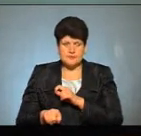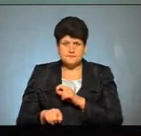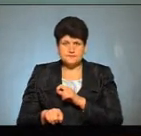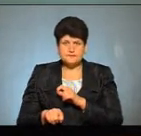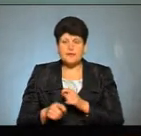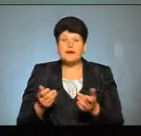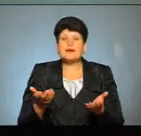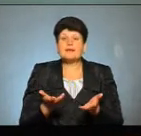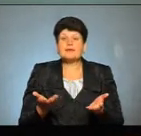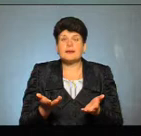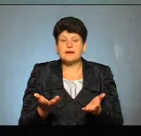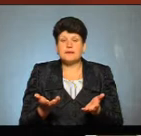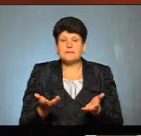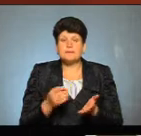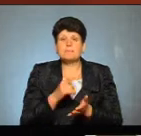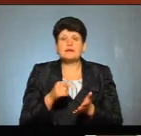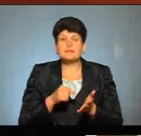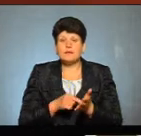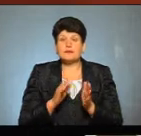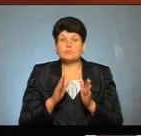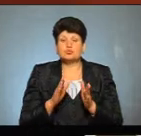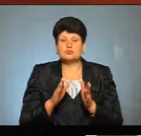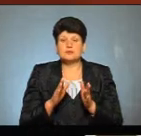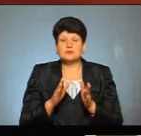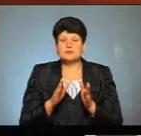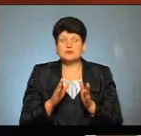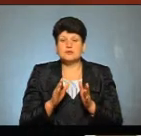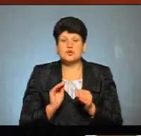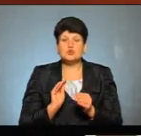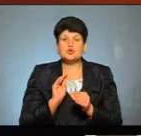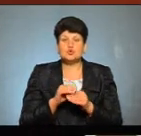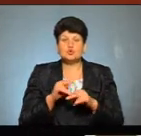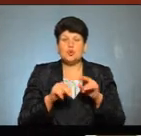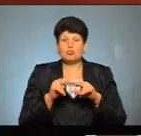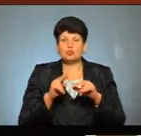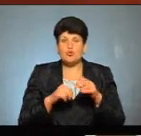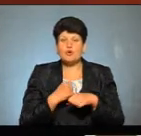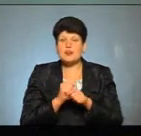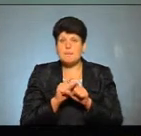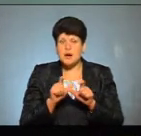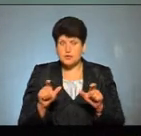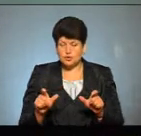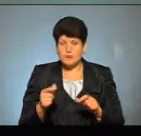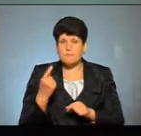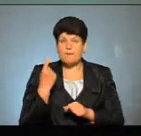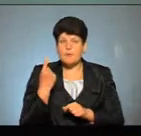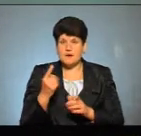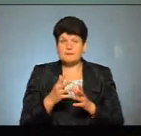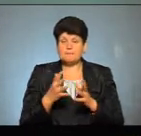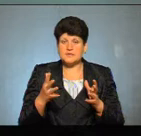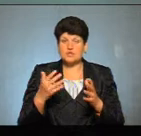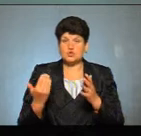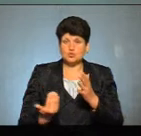досліджень. Яке питання буде розв'язано з добудовою цієї лабораторії? Ну, по-перше, більш